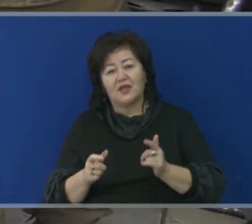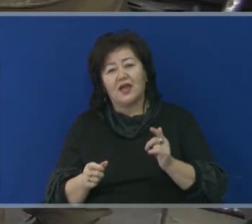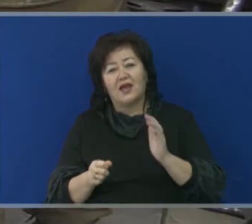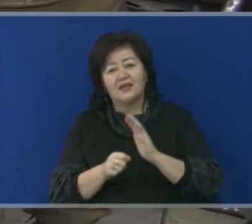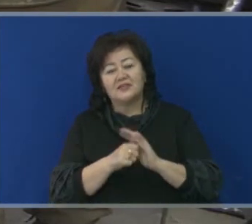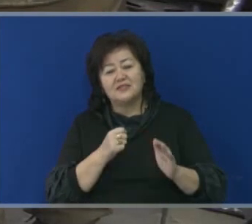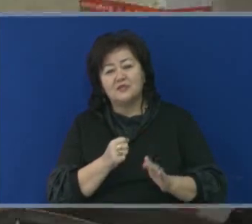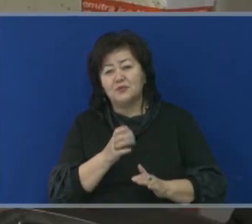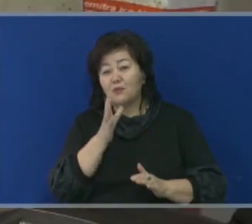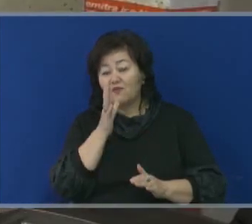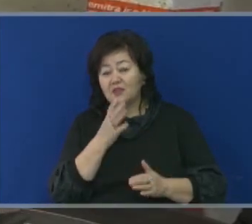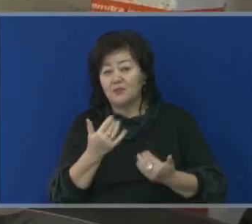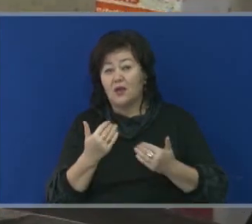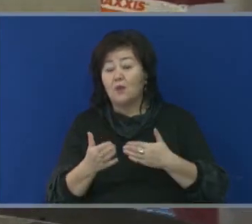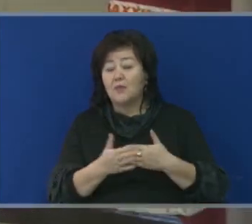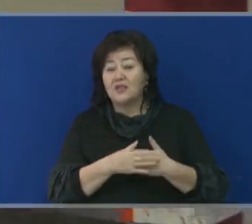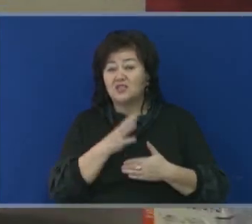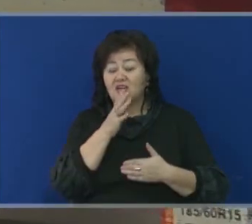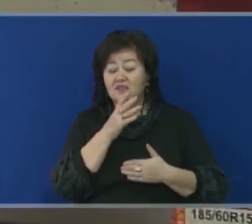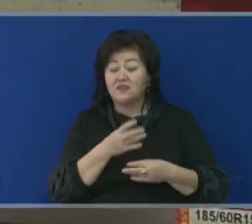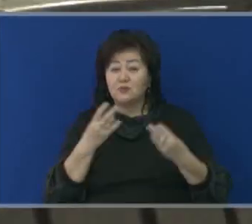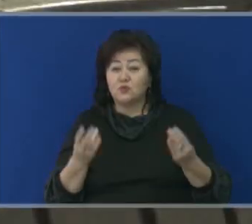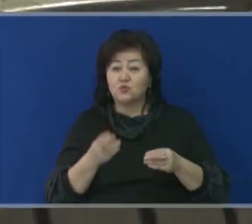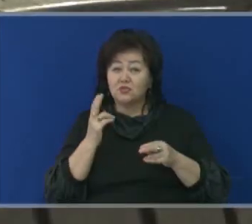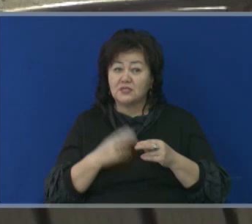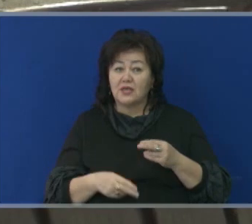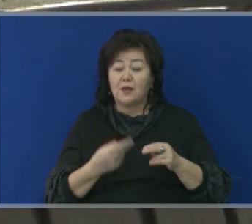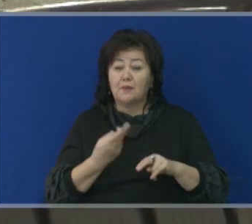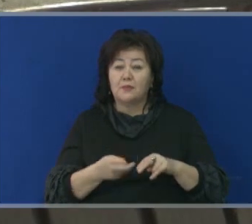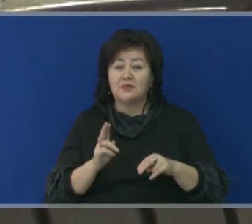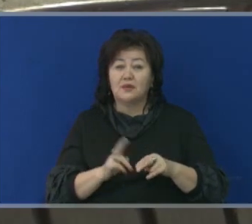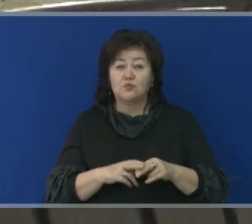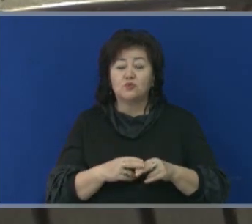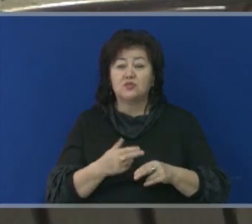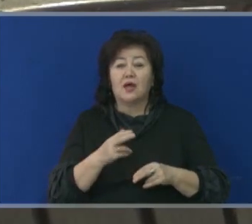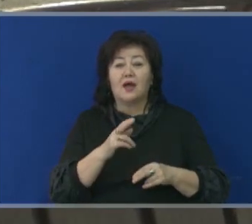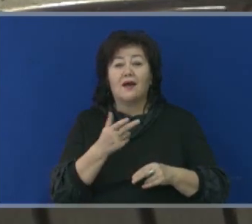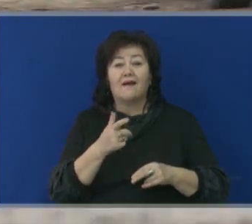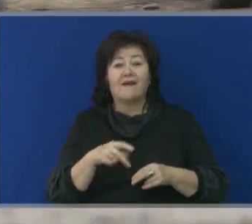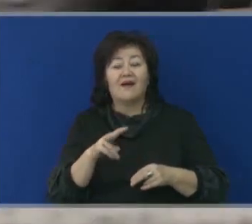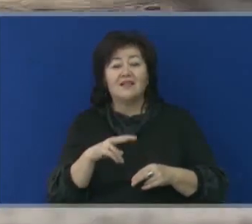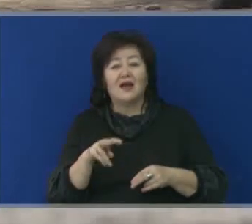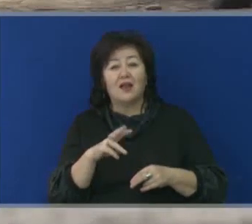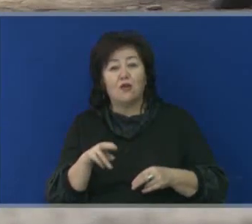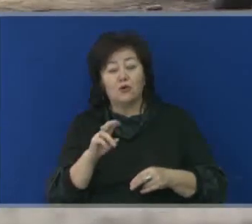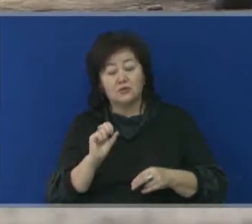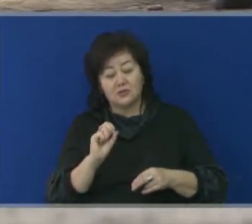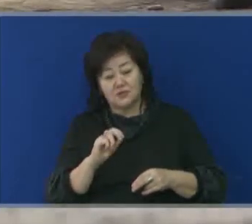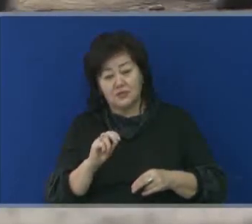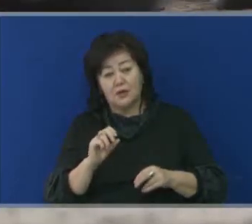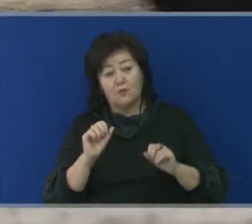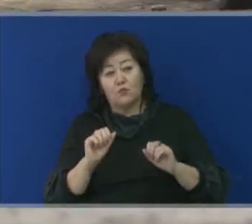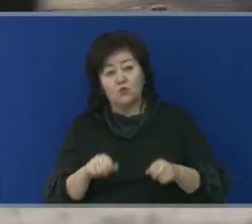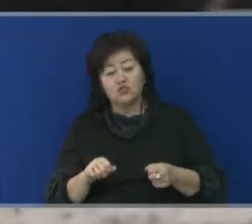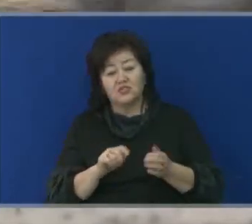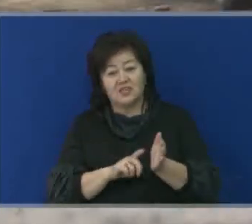дорогах. Но в ближайшее время этот процесс желательно завершить, так как гололед может начаться уже во всем городе. В этой связи департамент полиции